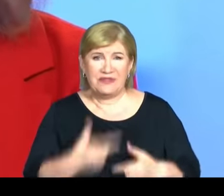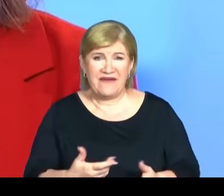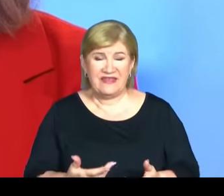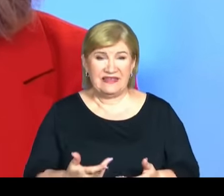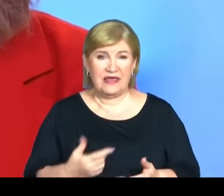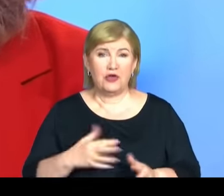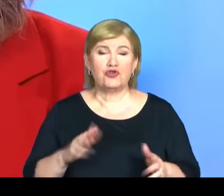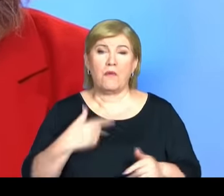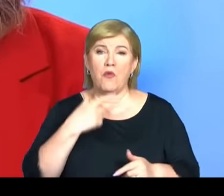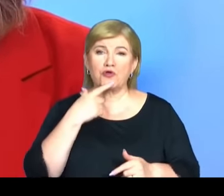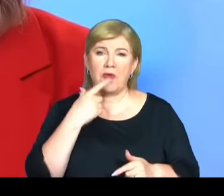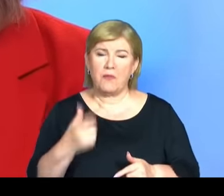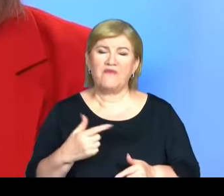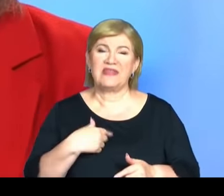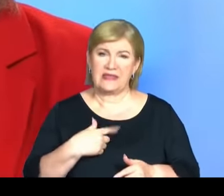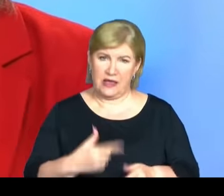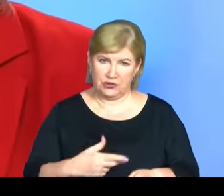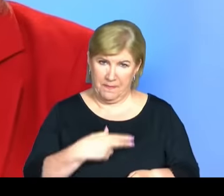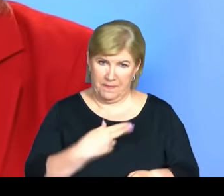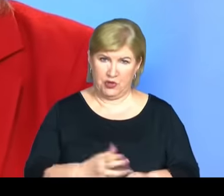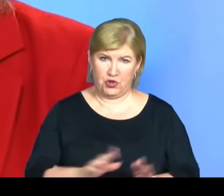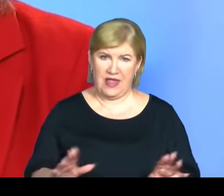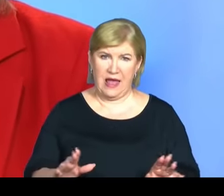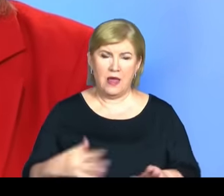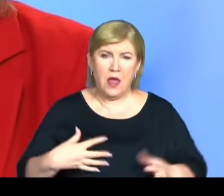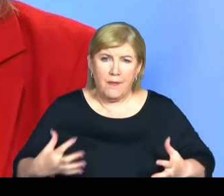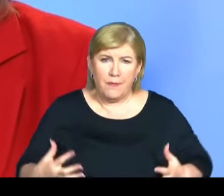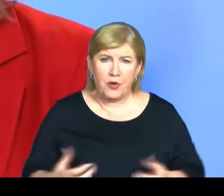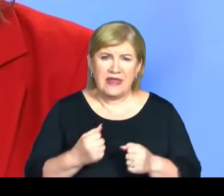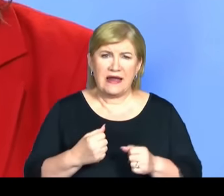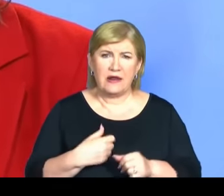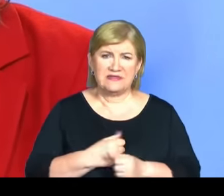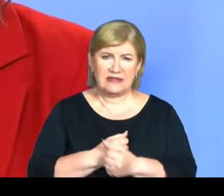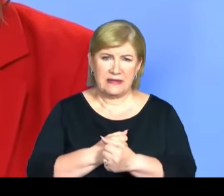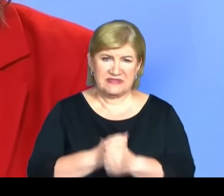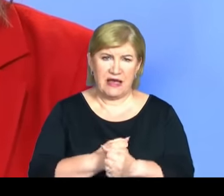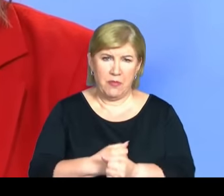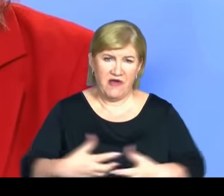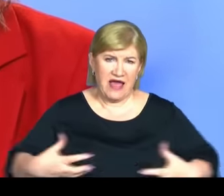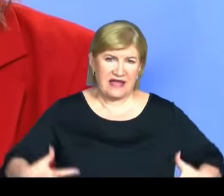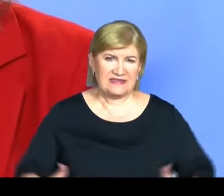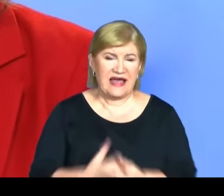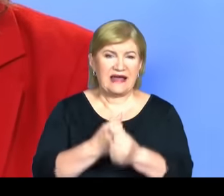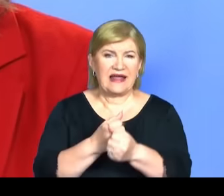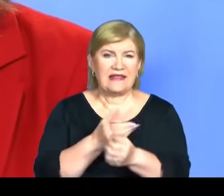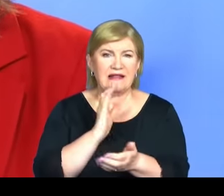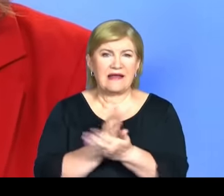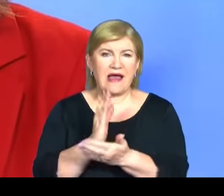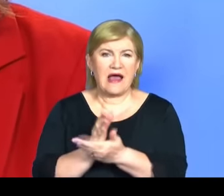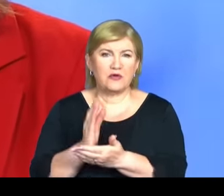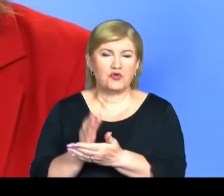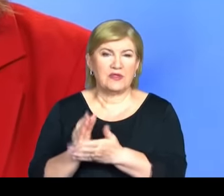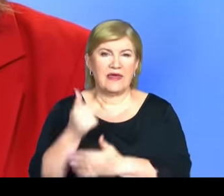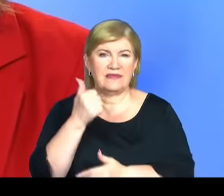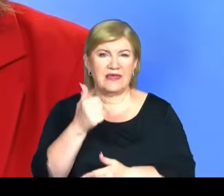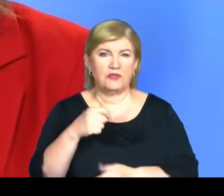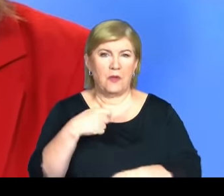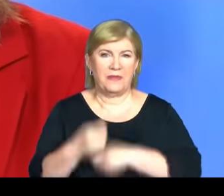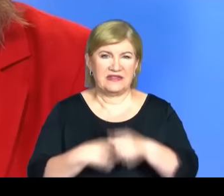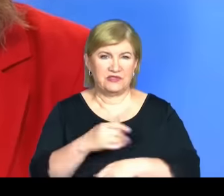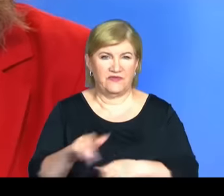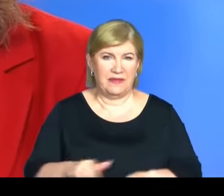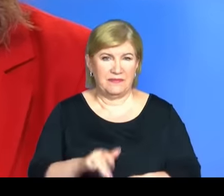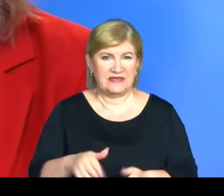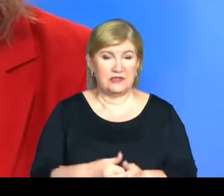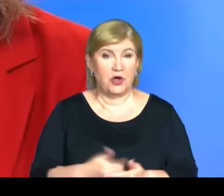a na čo som naozaj hrdá, že sa nám podarilo zabojovať a zachrániť každé jedno pracovné miesto. Lebo